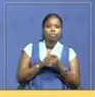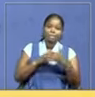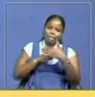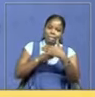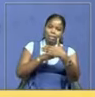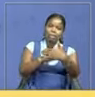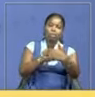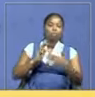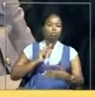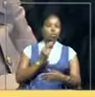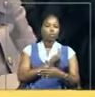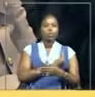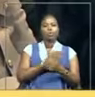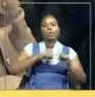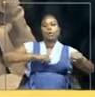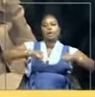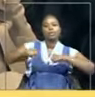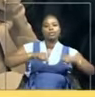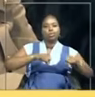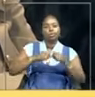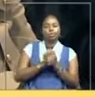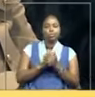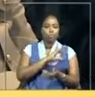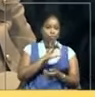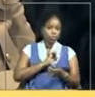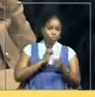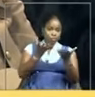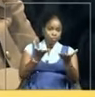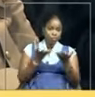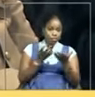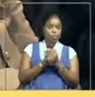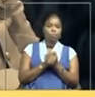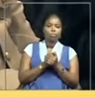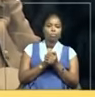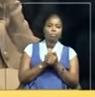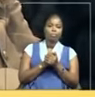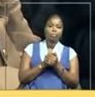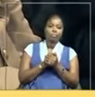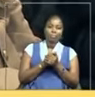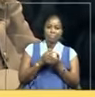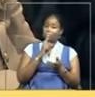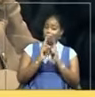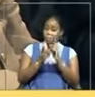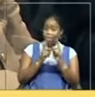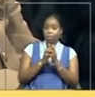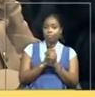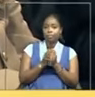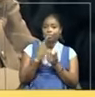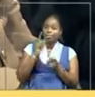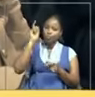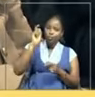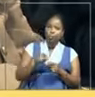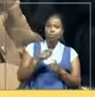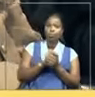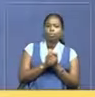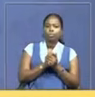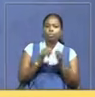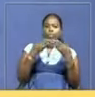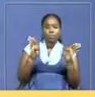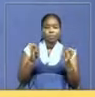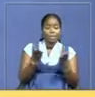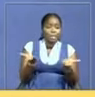rapport je voudrais particulièrement insister sur le fait que nous n'ouvrons donc pas ici un